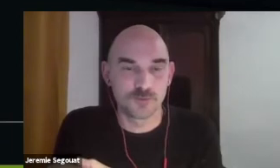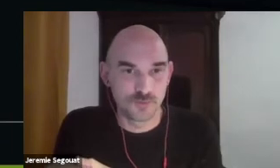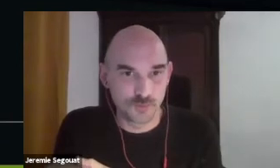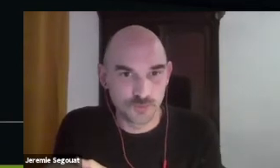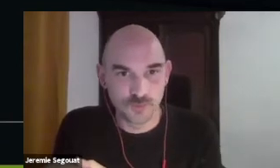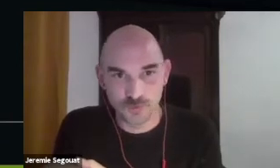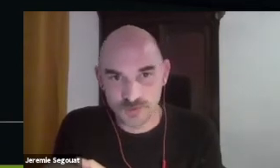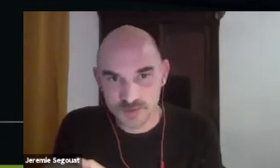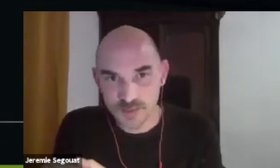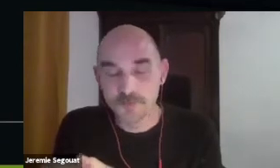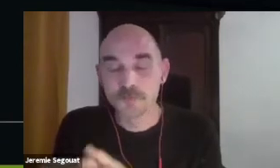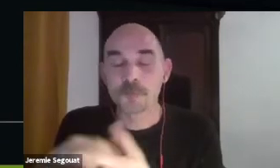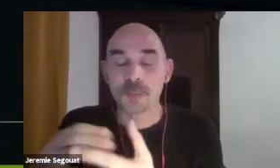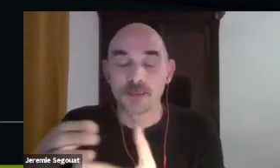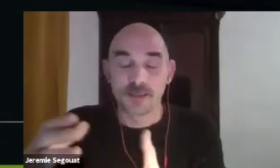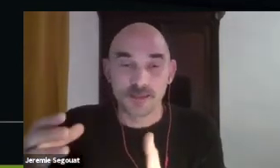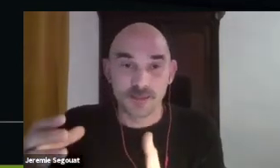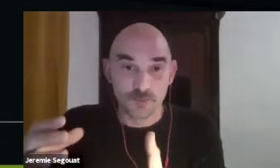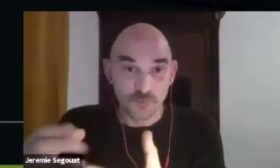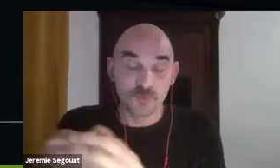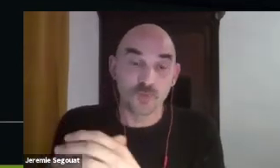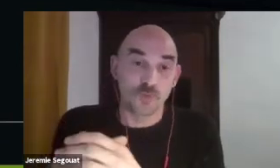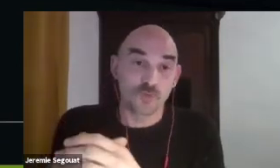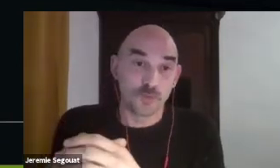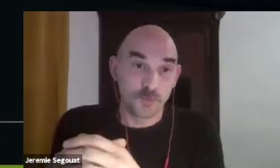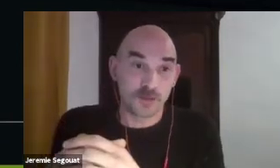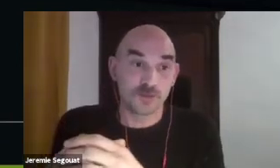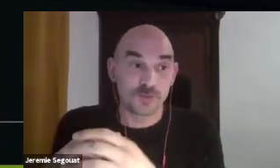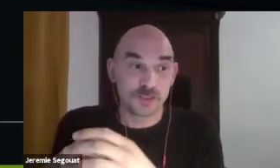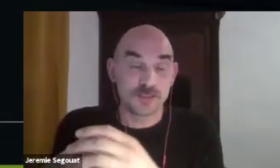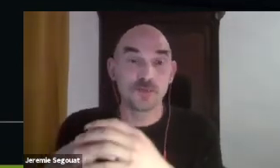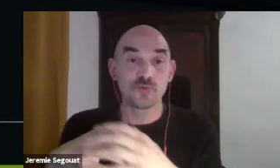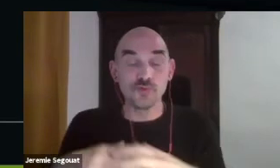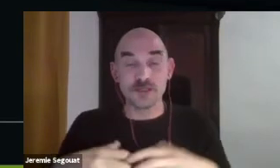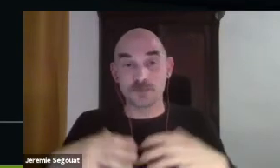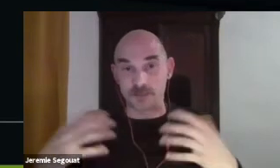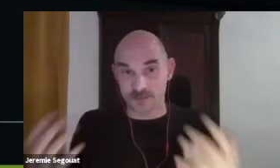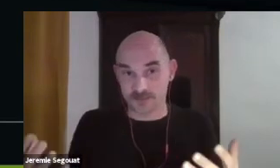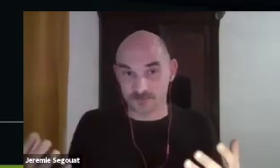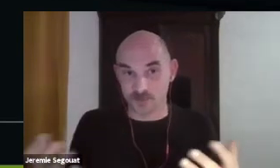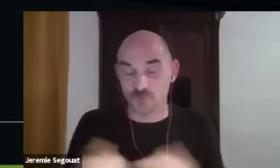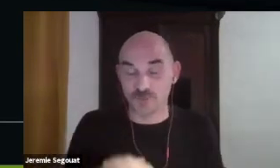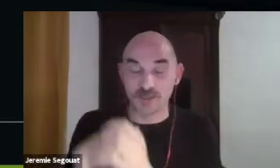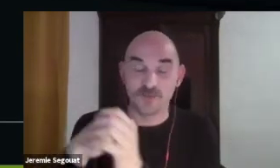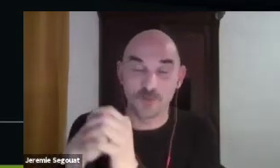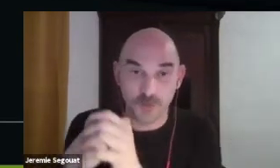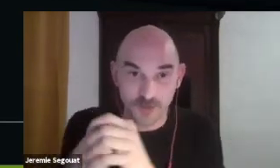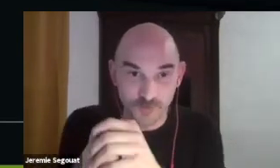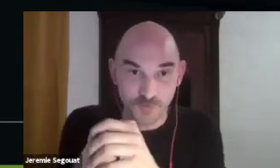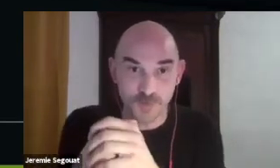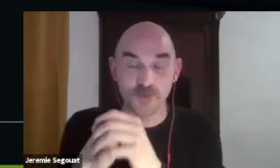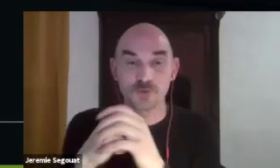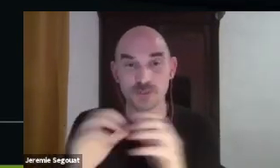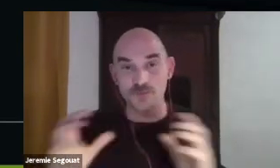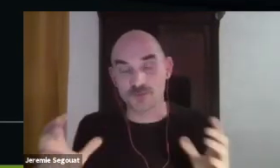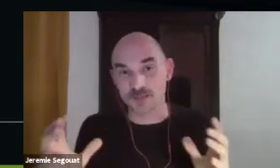mains du locuteur en langue des signes et du coup on ne peut pas utiliser tout l'espace que je vous décrivais auparavant